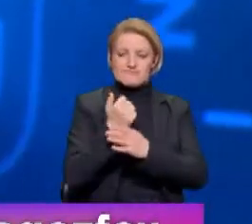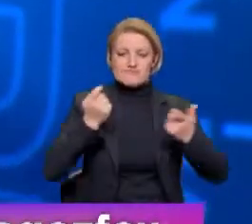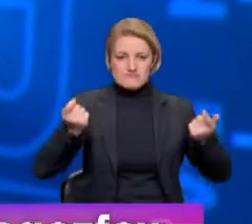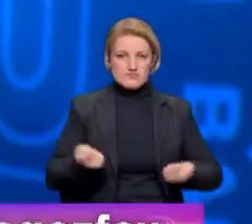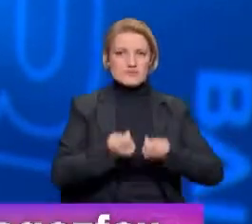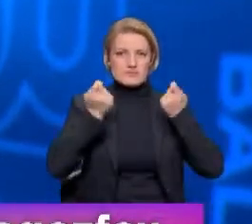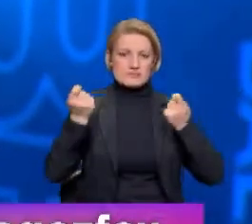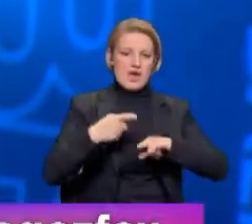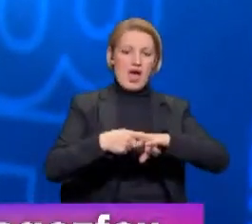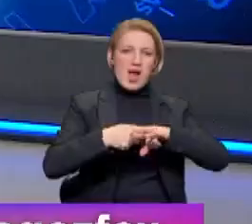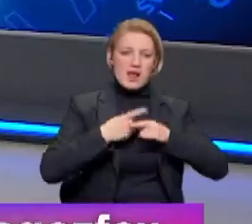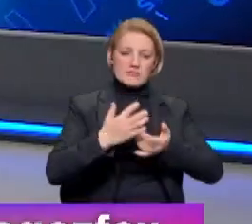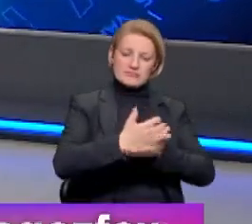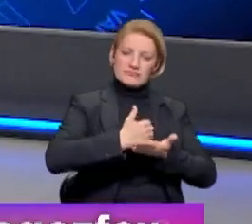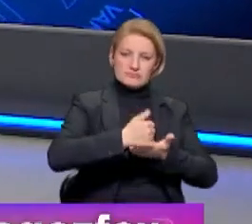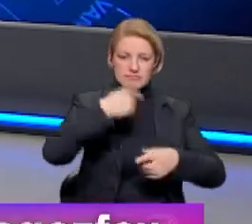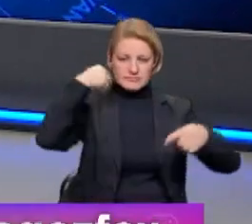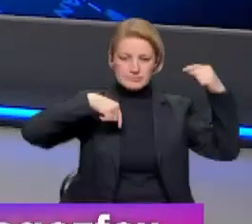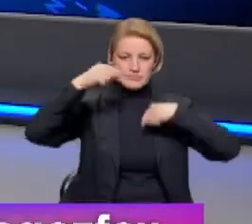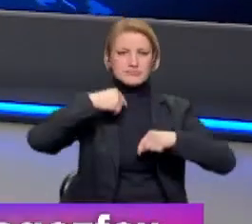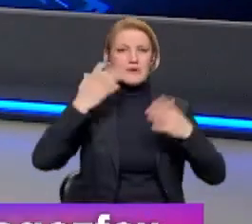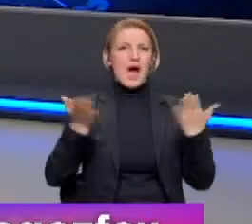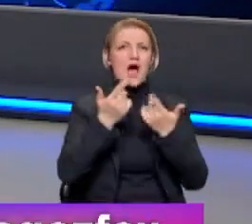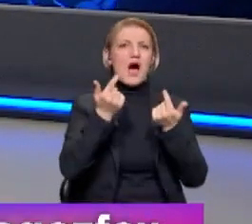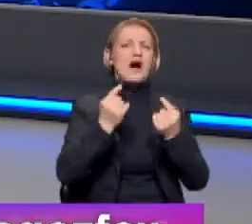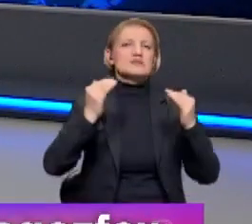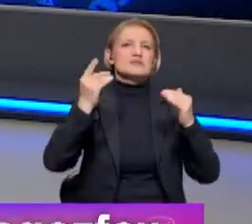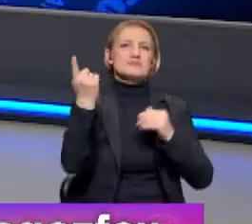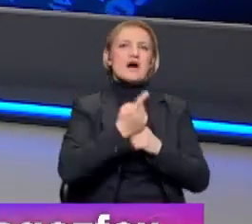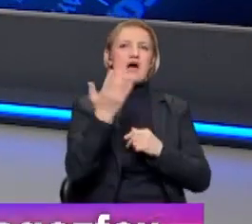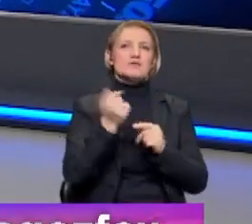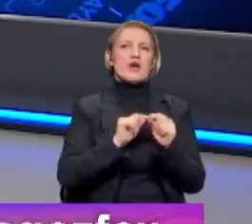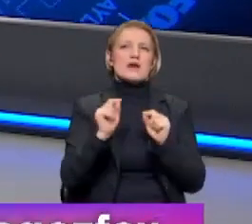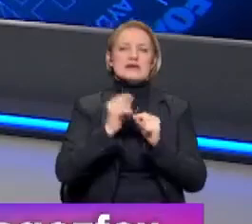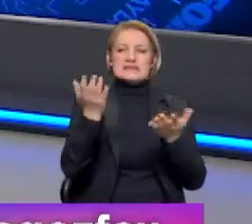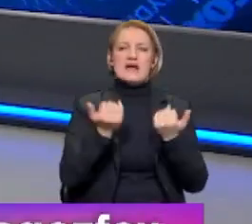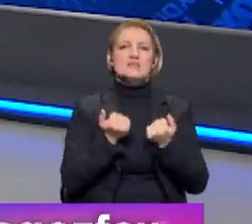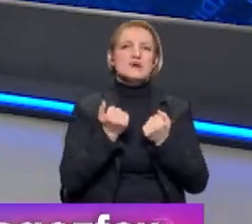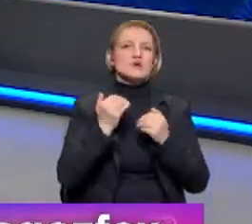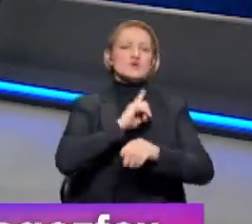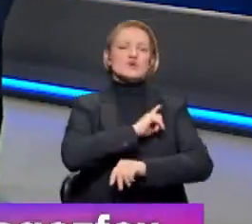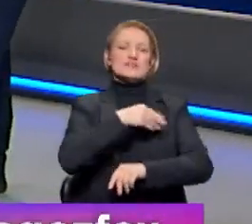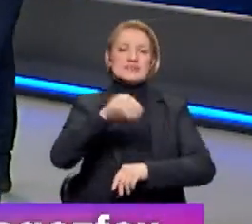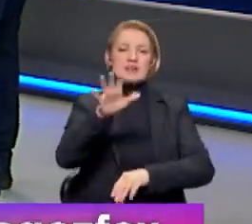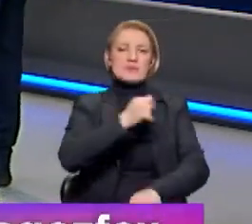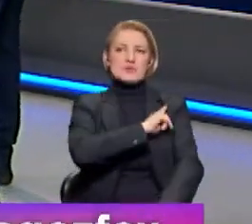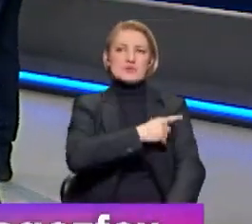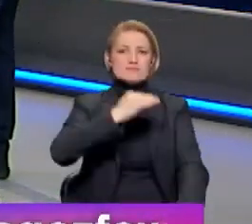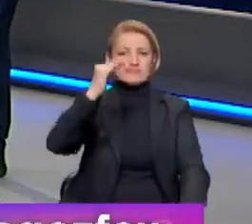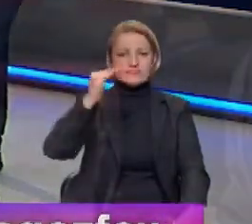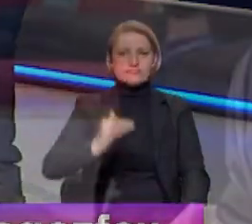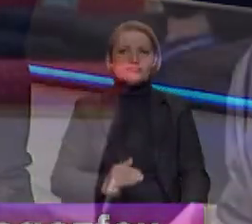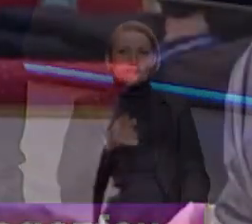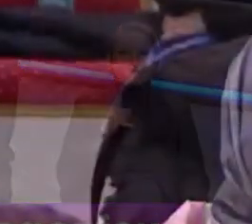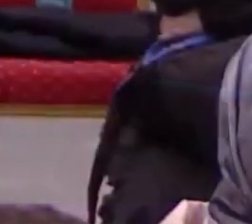çalışan, helalinden kazanan herkes de daha az pay alıyor artık ekonomiden. Yani satın alma gücündeki düşüşü en iyi gösteren bu. Makas açılıyor.